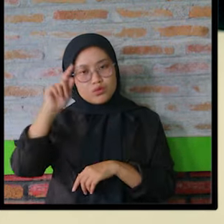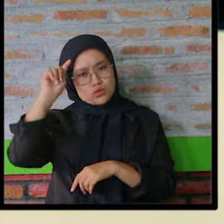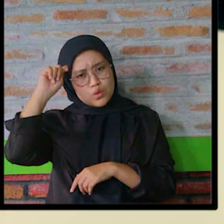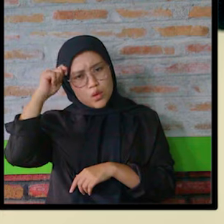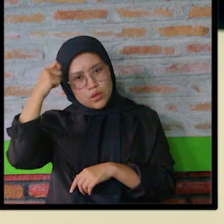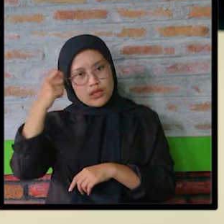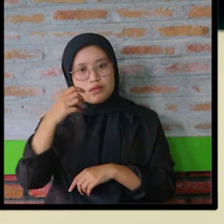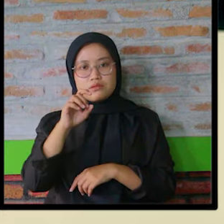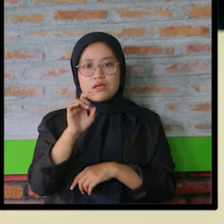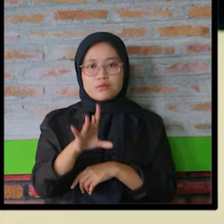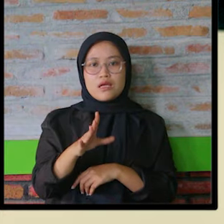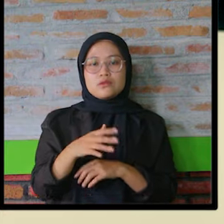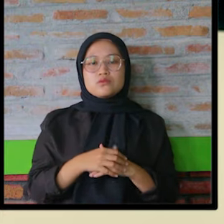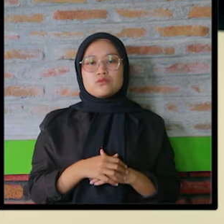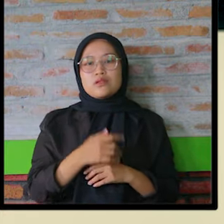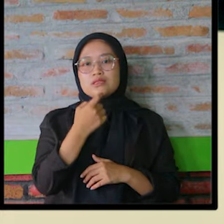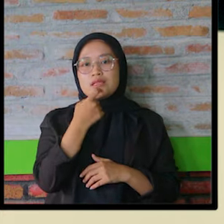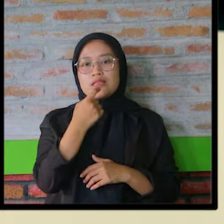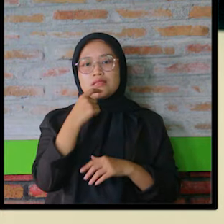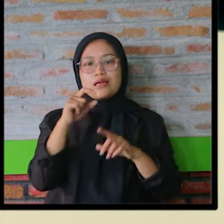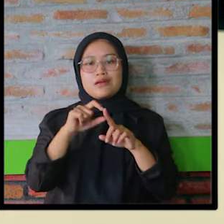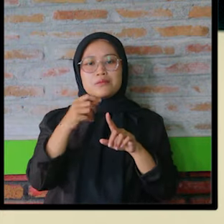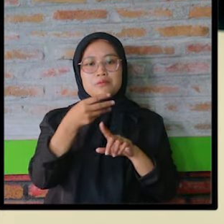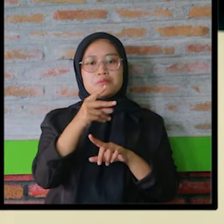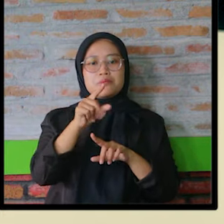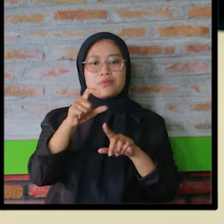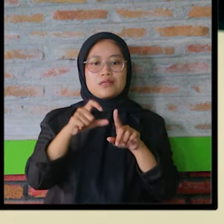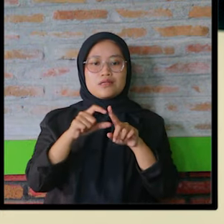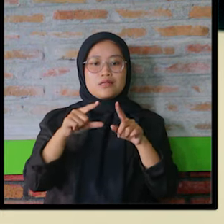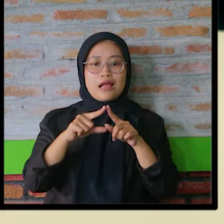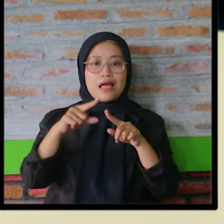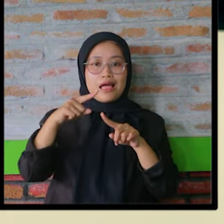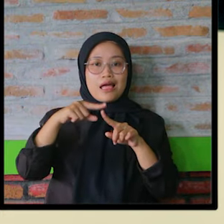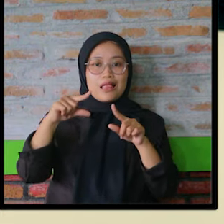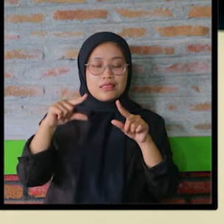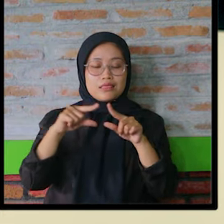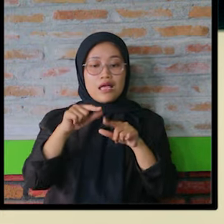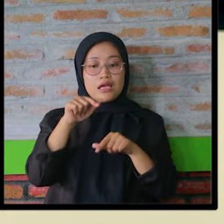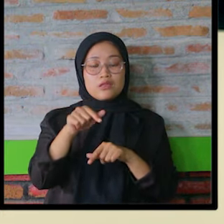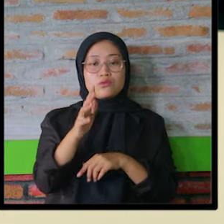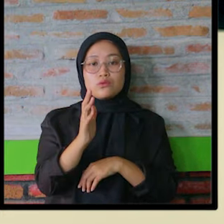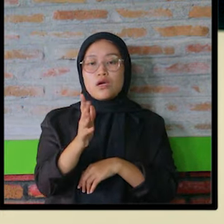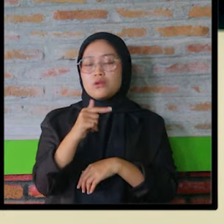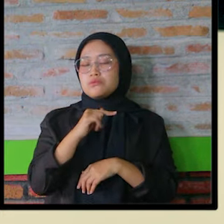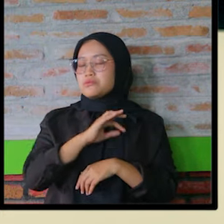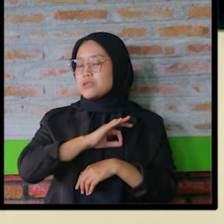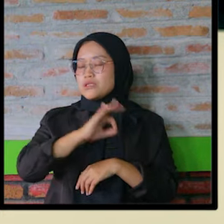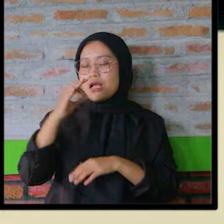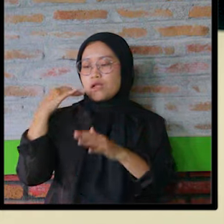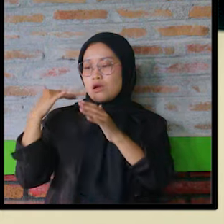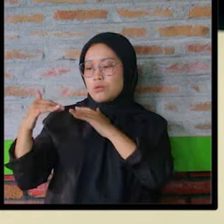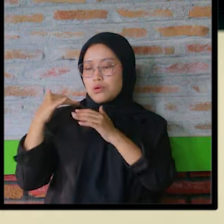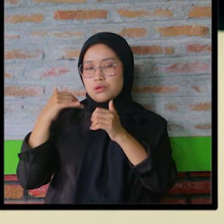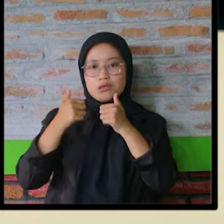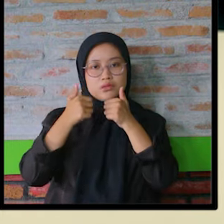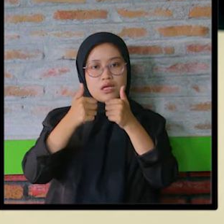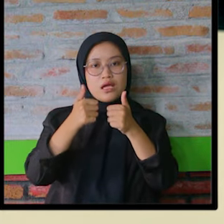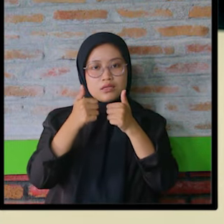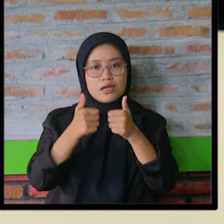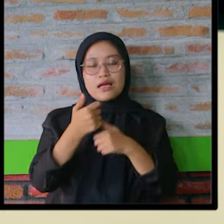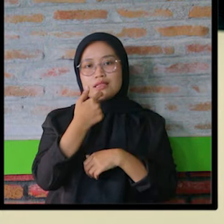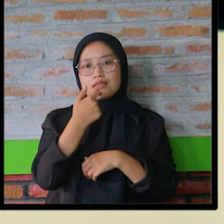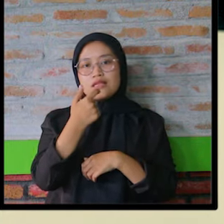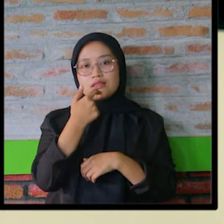perdata pun gitu ya kalau tidak ada ee akomodasi yang layak dalam proses peradilan Hakim tidak